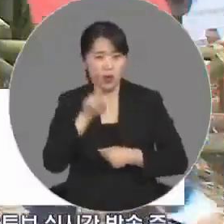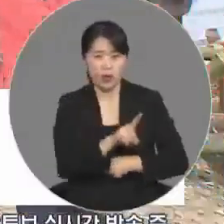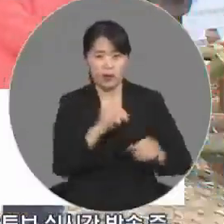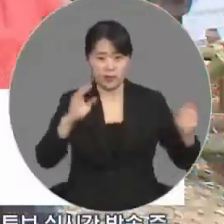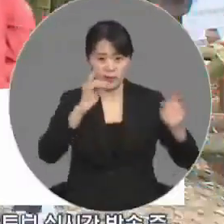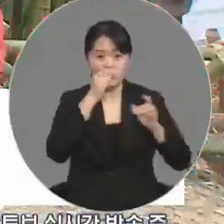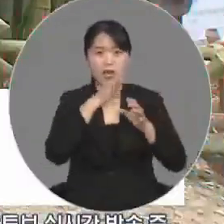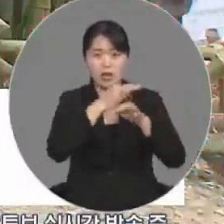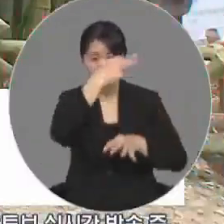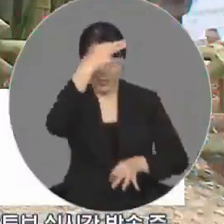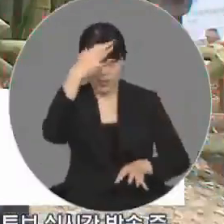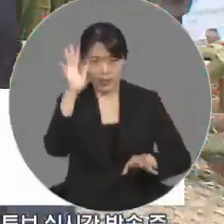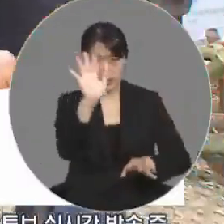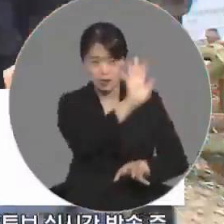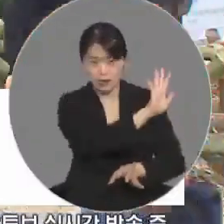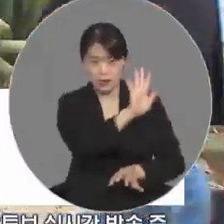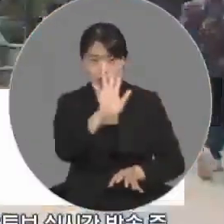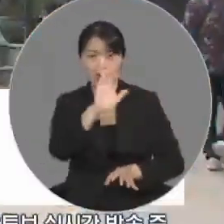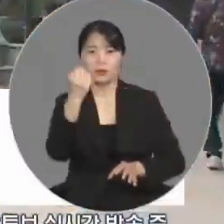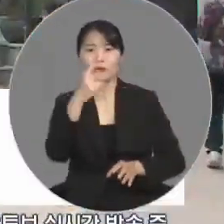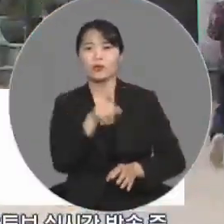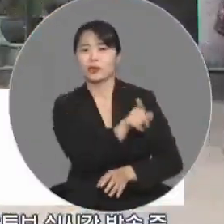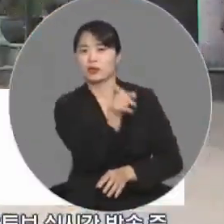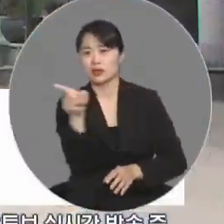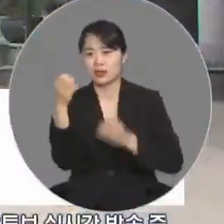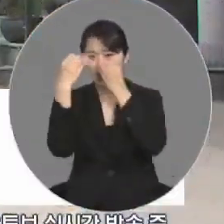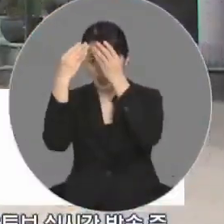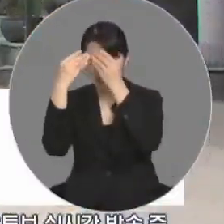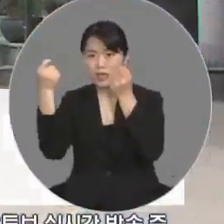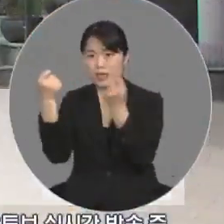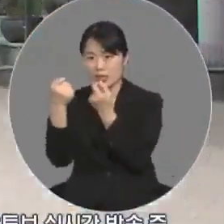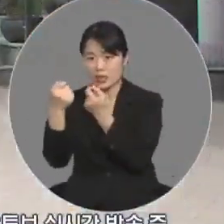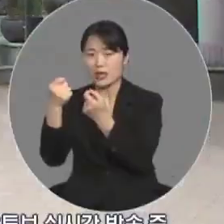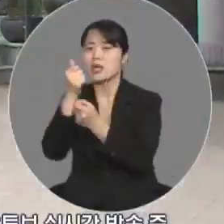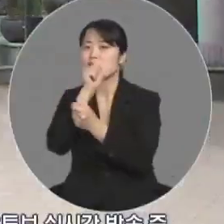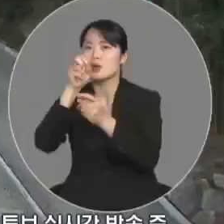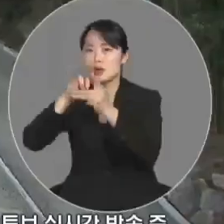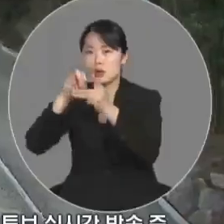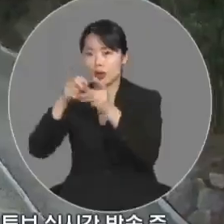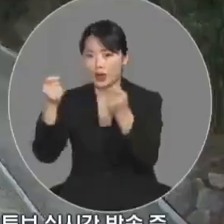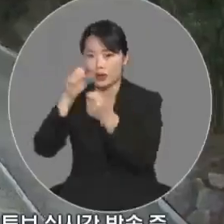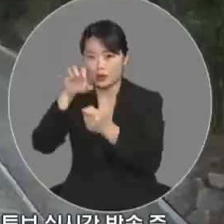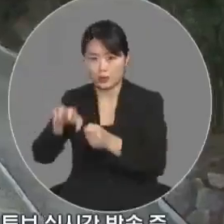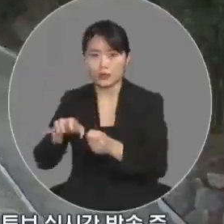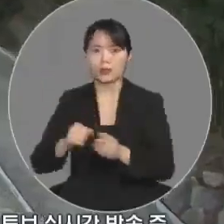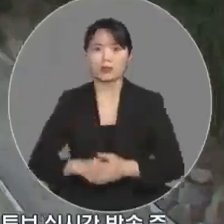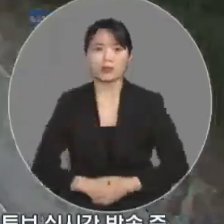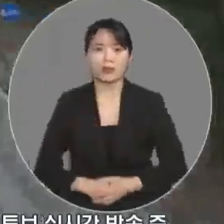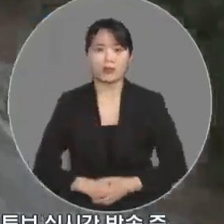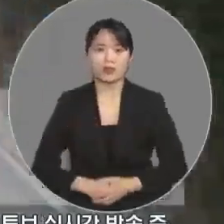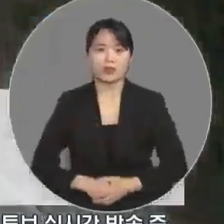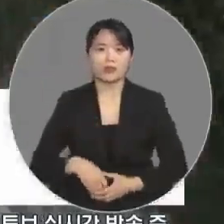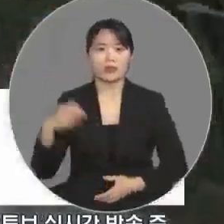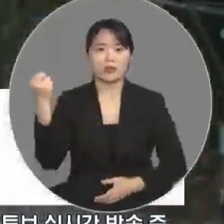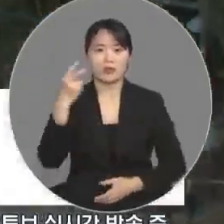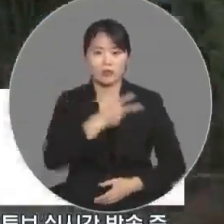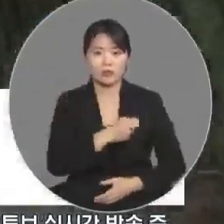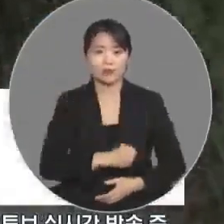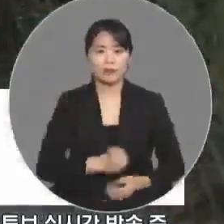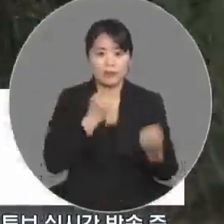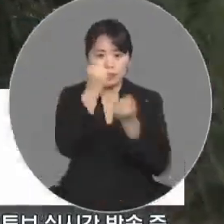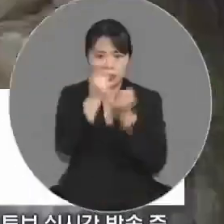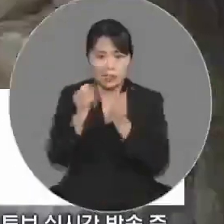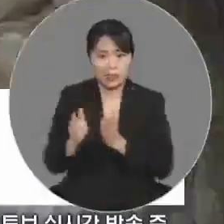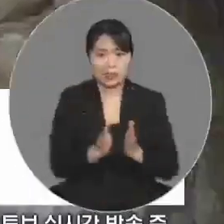구간의 숲길을 새로 만들어 안내센터에서 쉽게 진입할 수 있도록 했습니다. 전망대 인근 790m 길이의 자전거